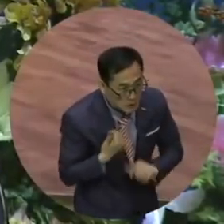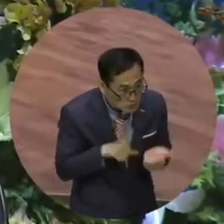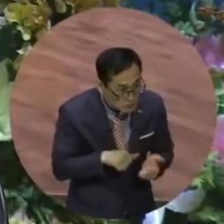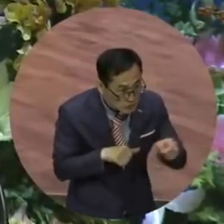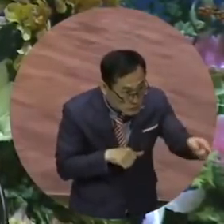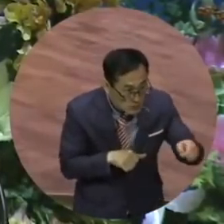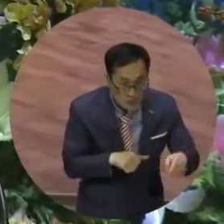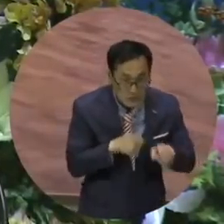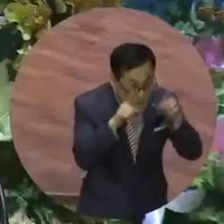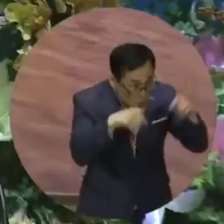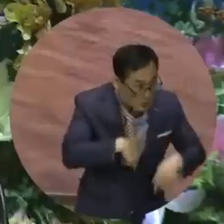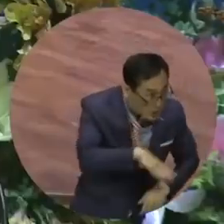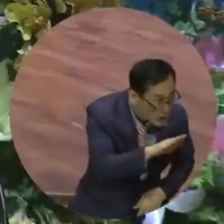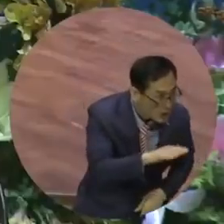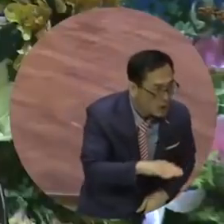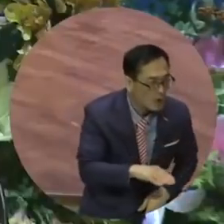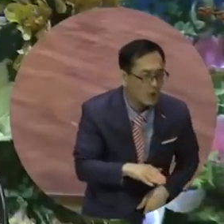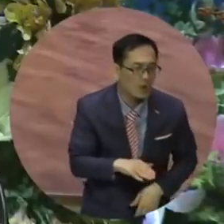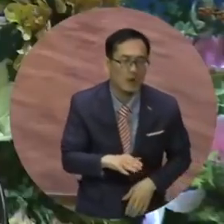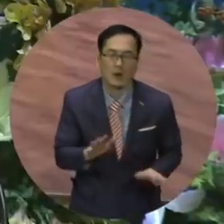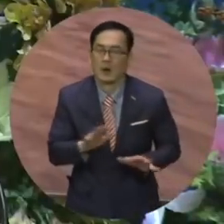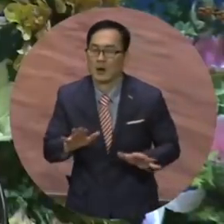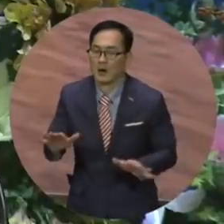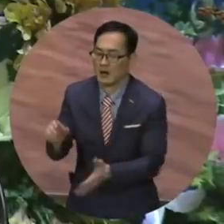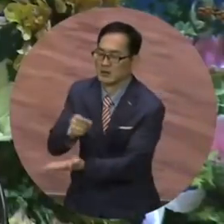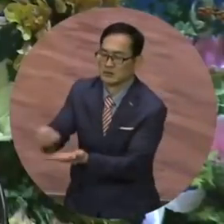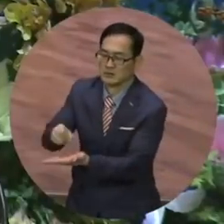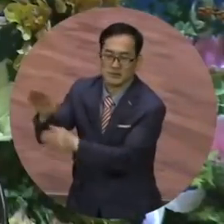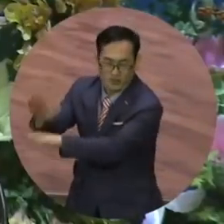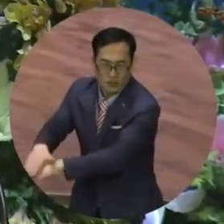봤어요. 성철 스님, 우리나라 최고의